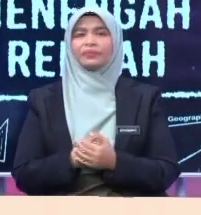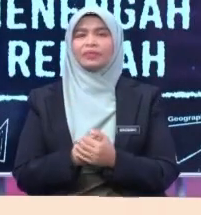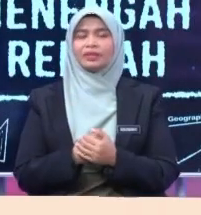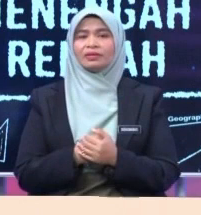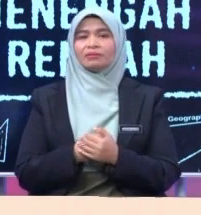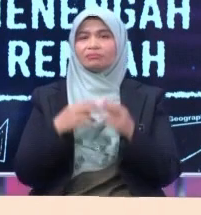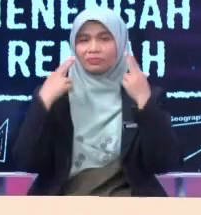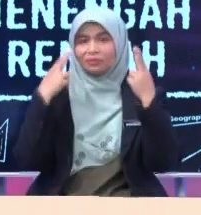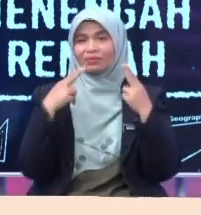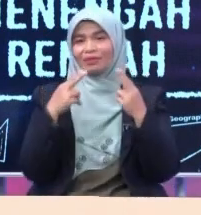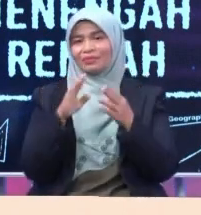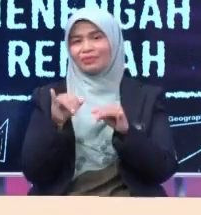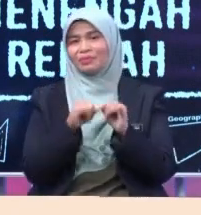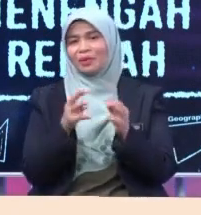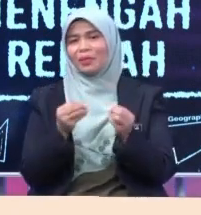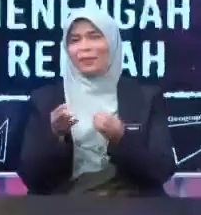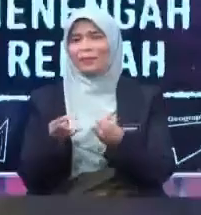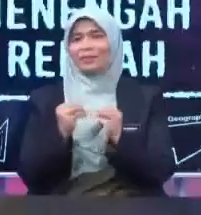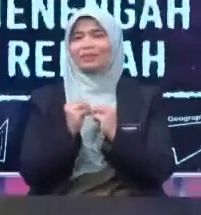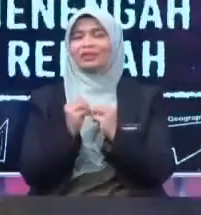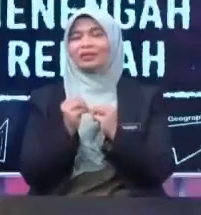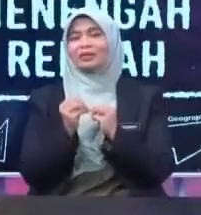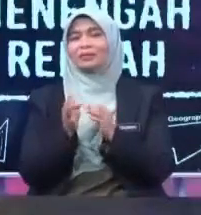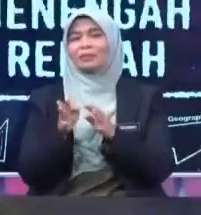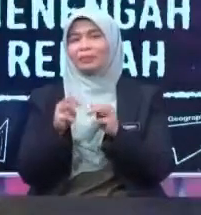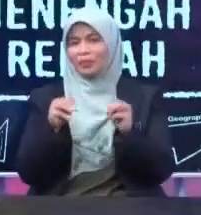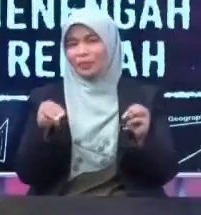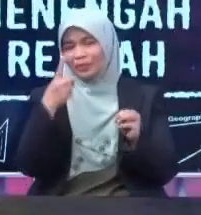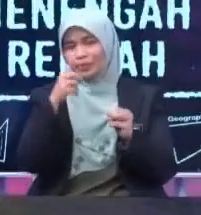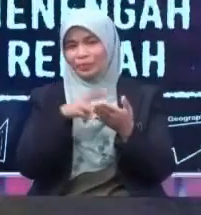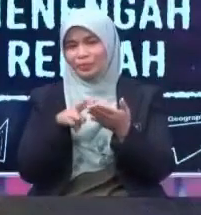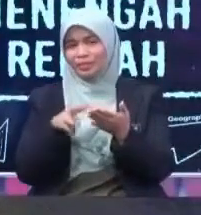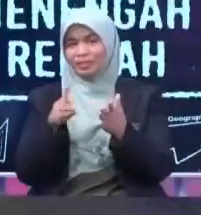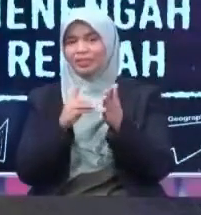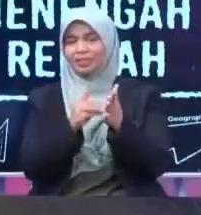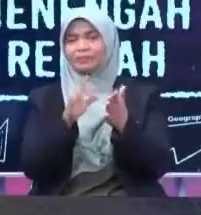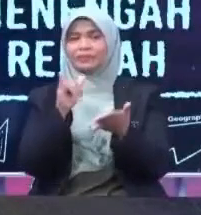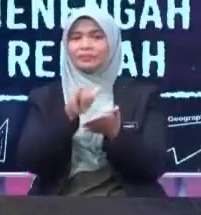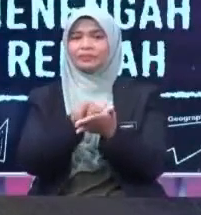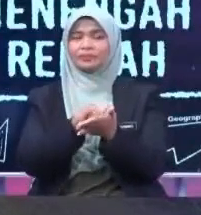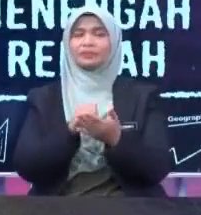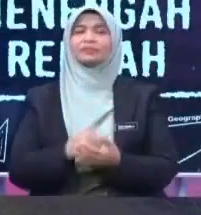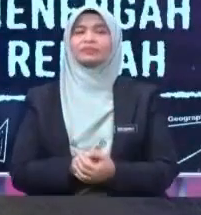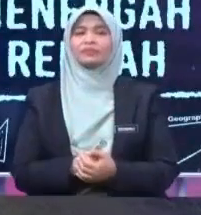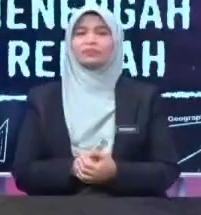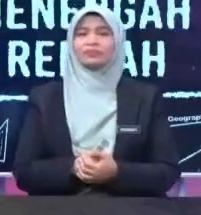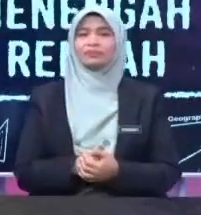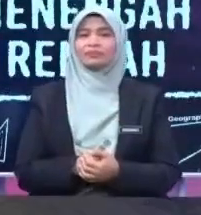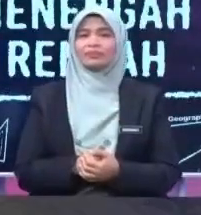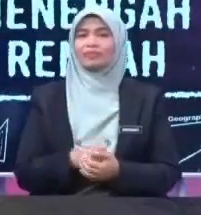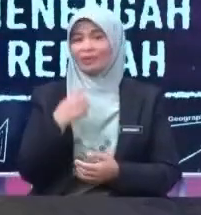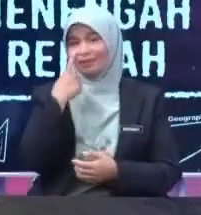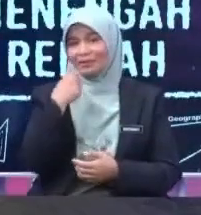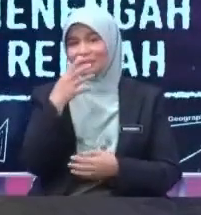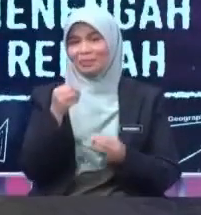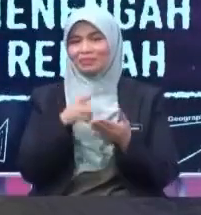jadi Ustazah nak minta seorang lagi murid dalam talian untuk membacakan dalil surah Ali Imran ayat 11. Okey, siapa nak